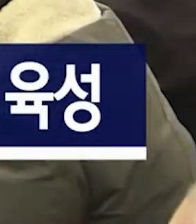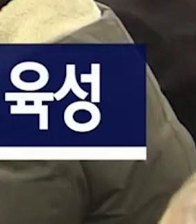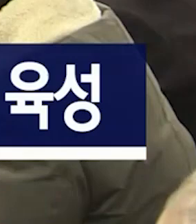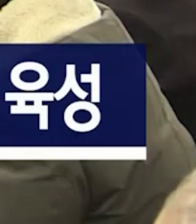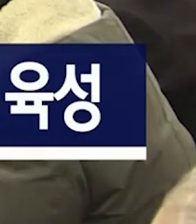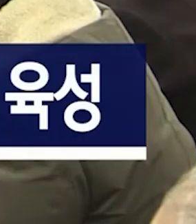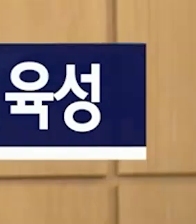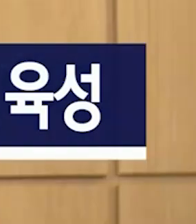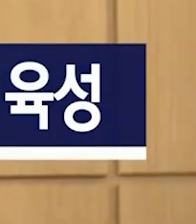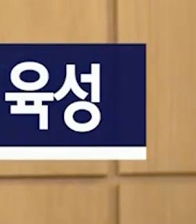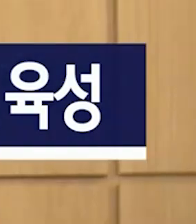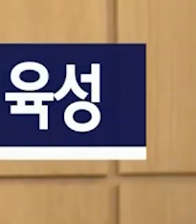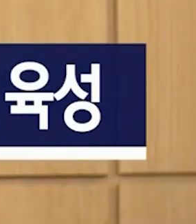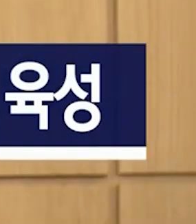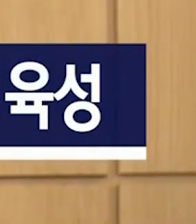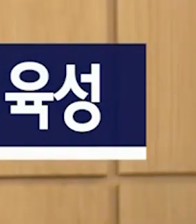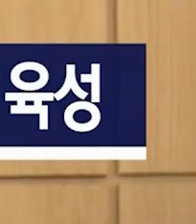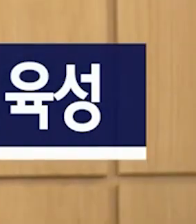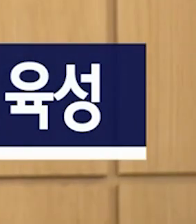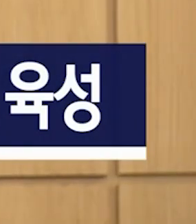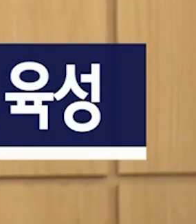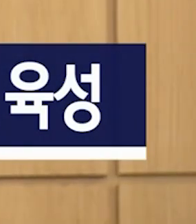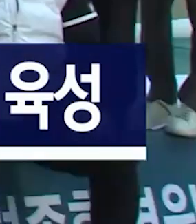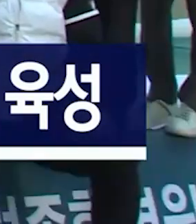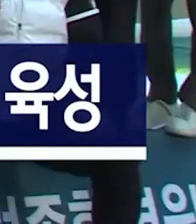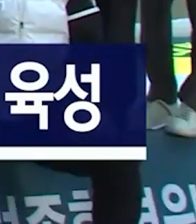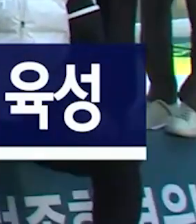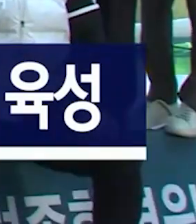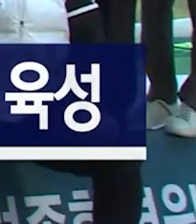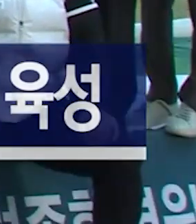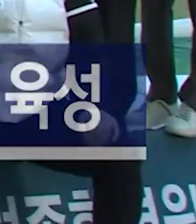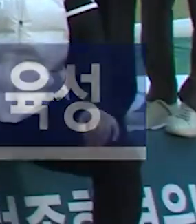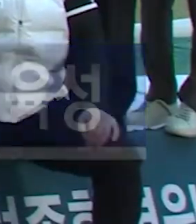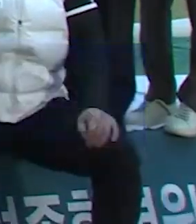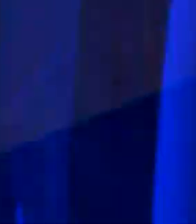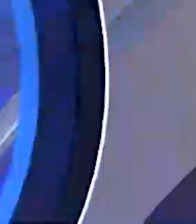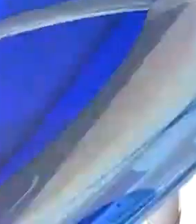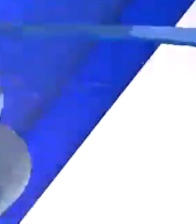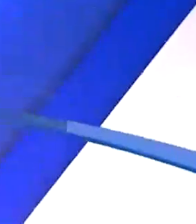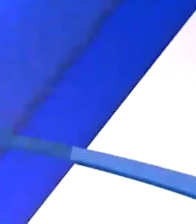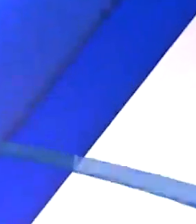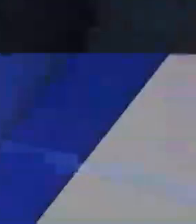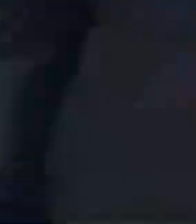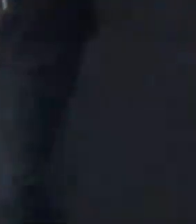엇갈렸지만 영암군은 씨름단을 지역의 대표적인 스포츠 콘텐츠로 육성하기로 했습니다.